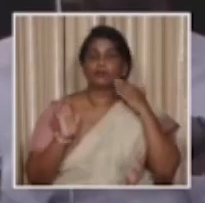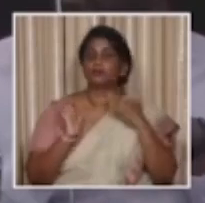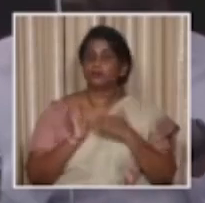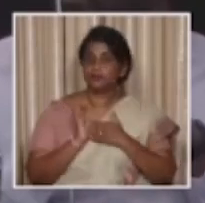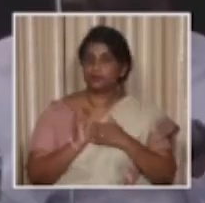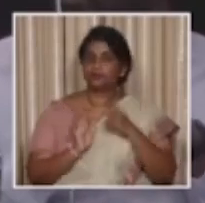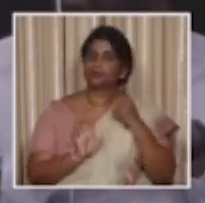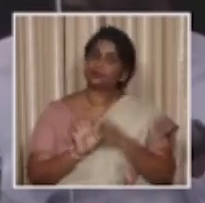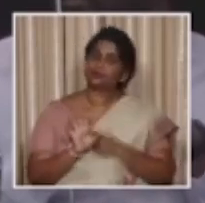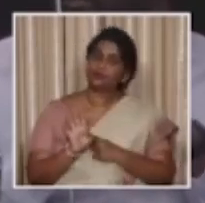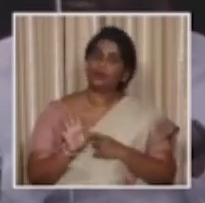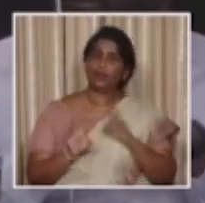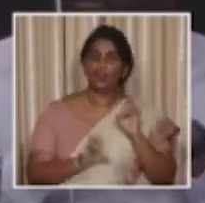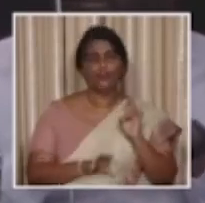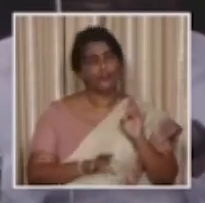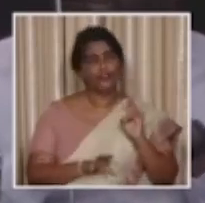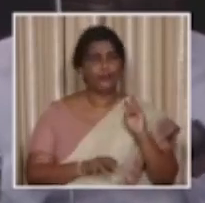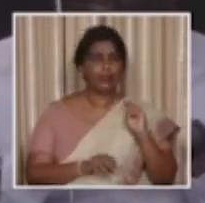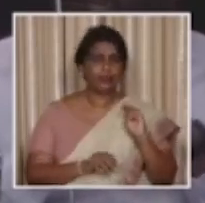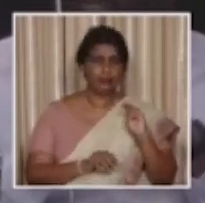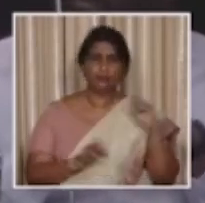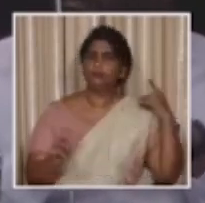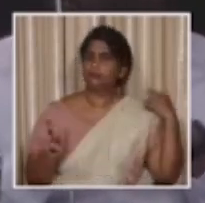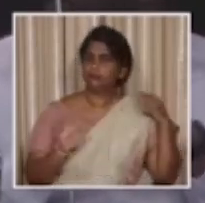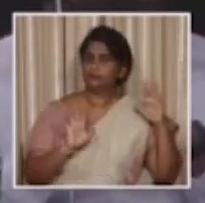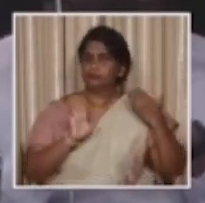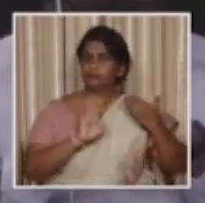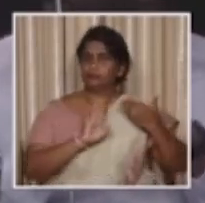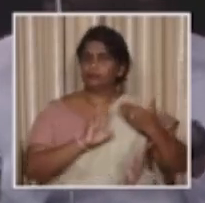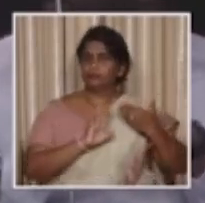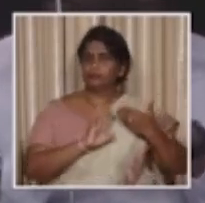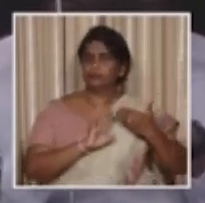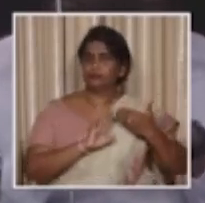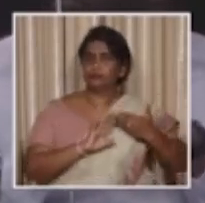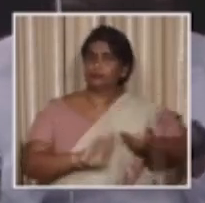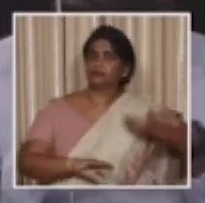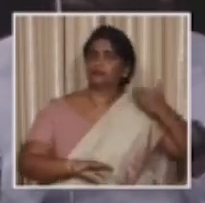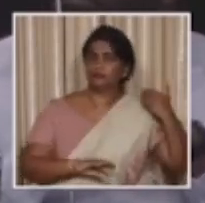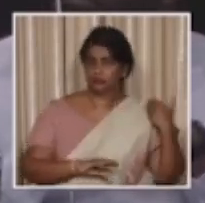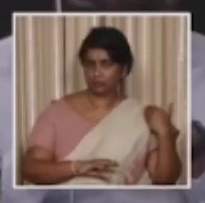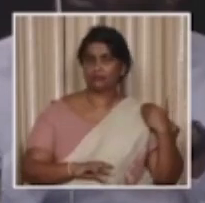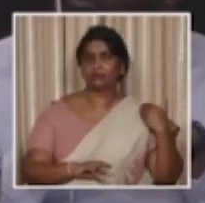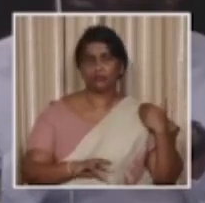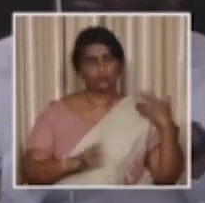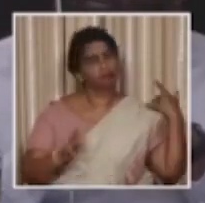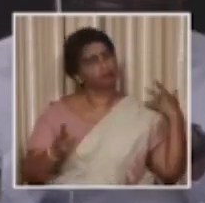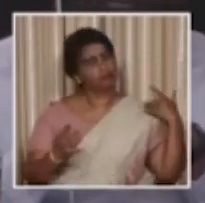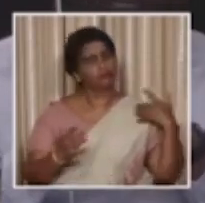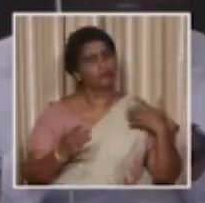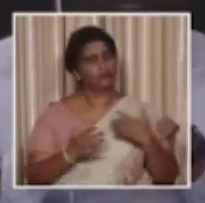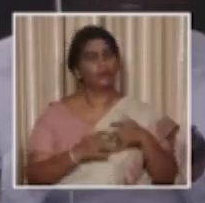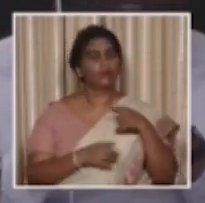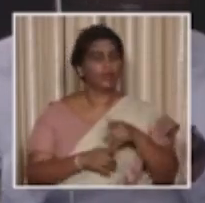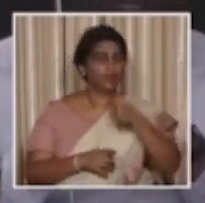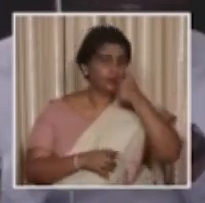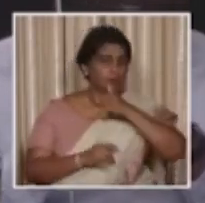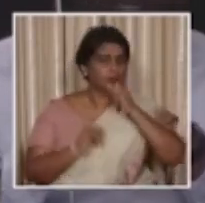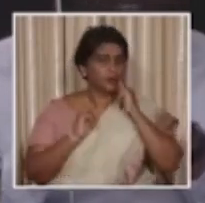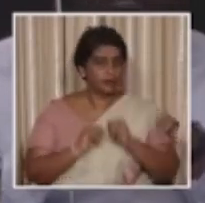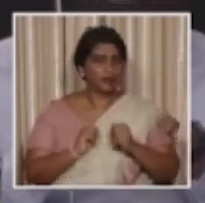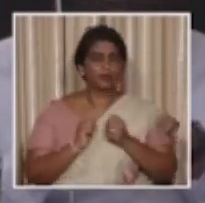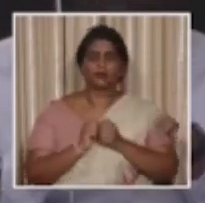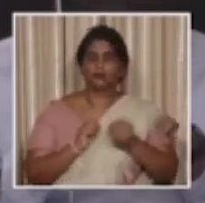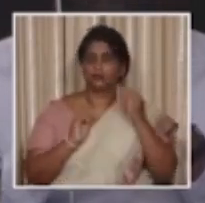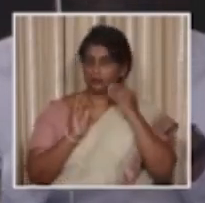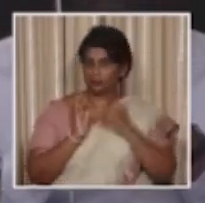දැන් අවුරුදු 25ක් 30ක් ඊට වඩා එහාට ගිය කාලයක ඉඳලා මේ දූෂණය වංචාව